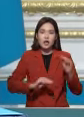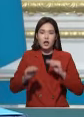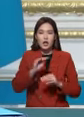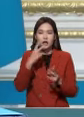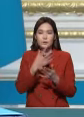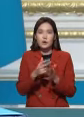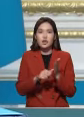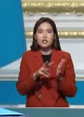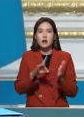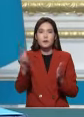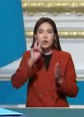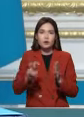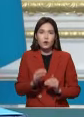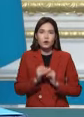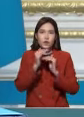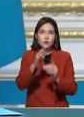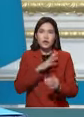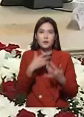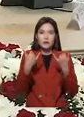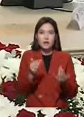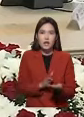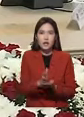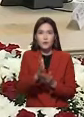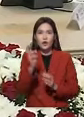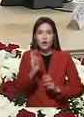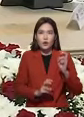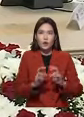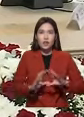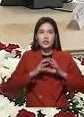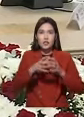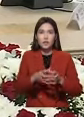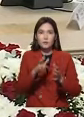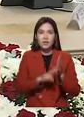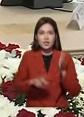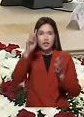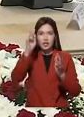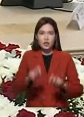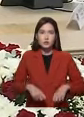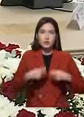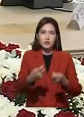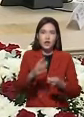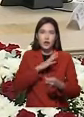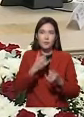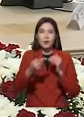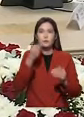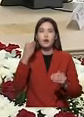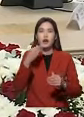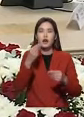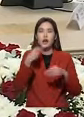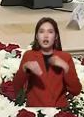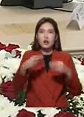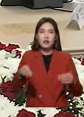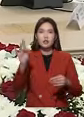6 миллиард долларға жуықтады. Бүгінде бұл бағыттағы өнімдеріміз әлемнің 80 еліне жеткізіледі. Былтыр азық-түлік қауіпсіздігінің